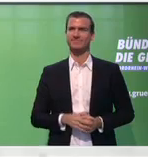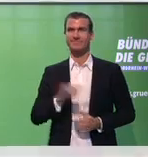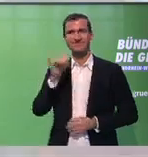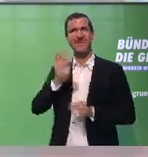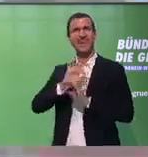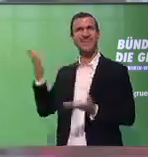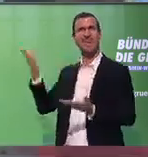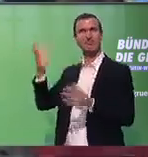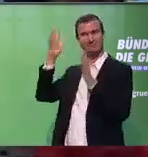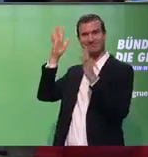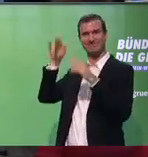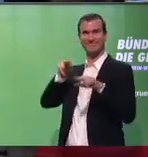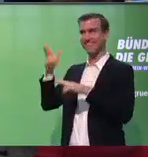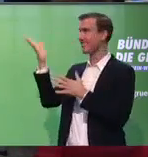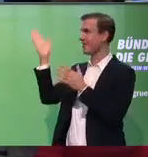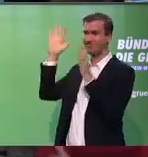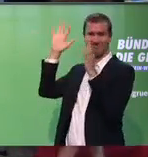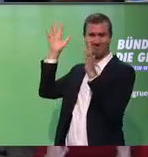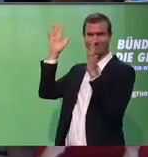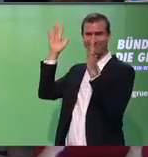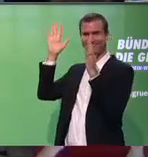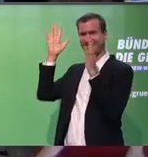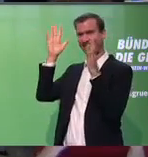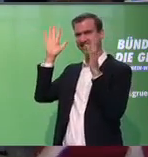Genau, Applaus für das Video.